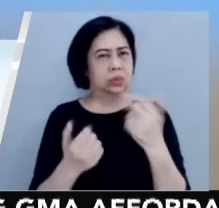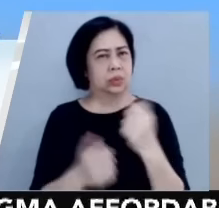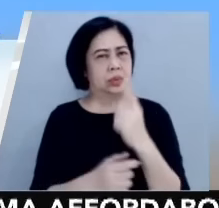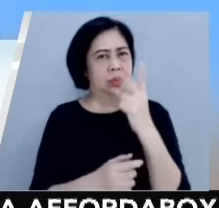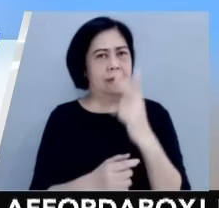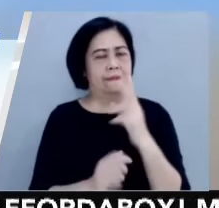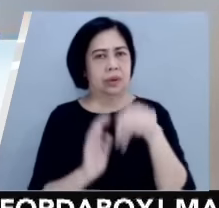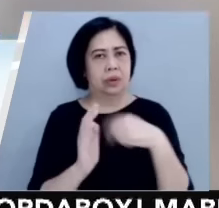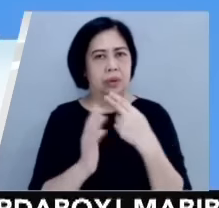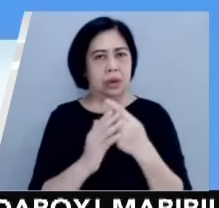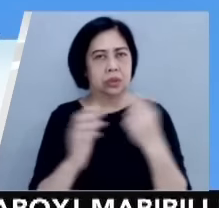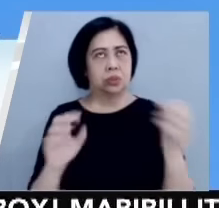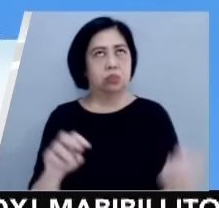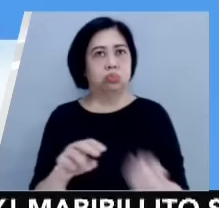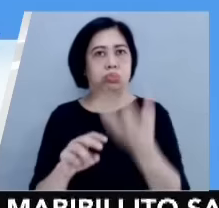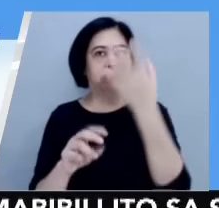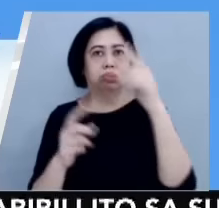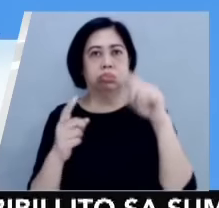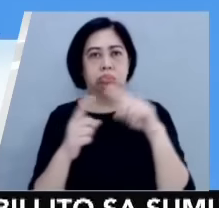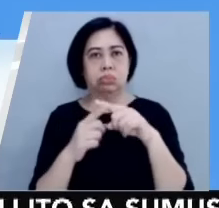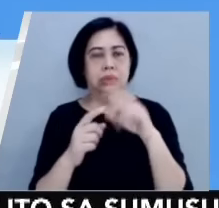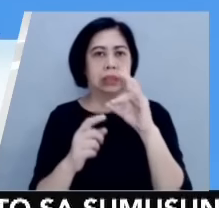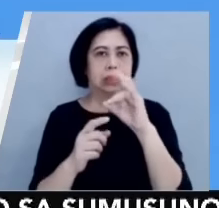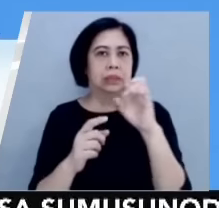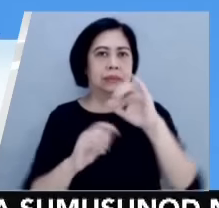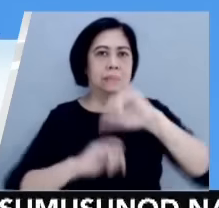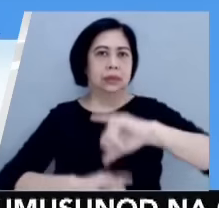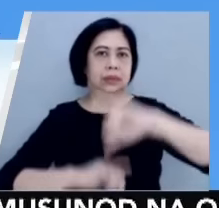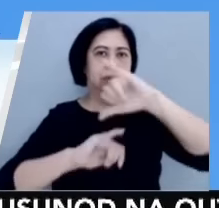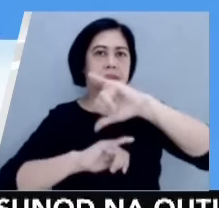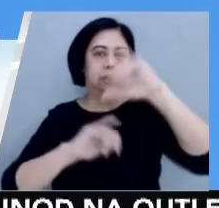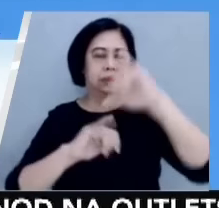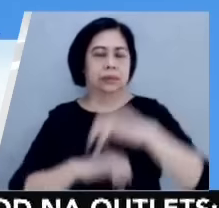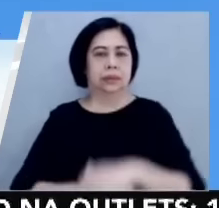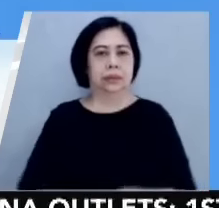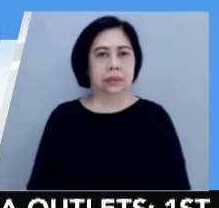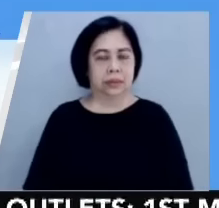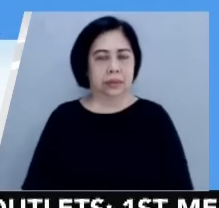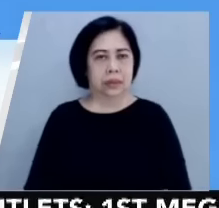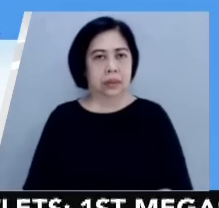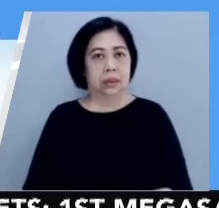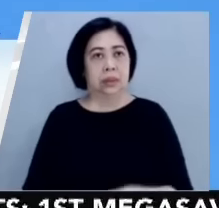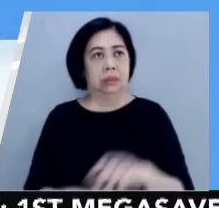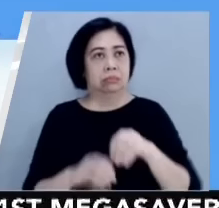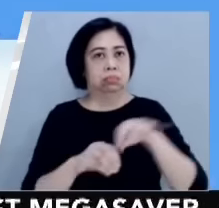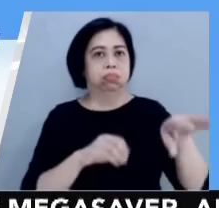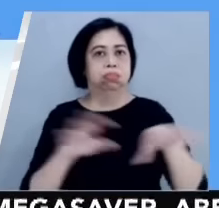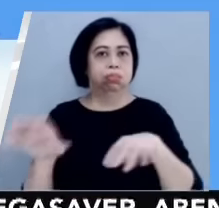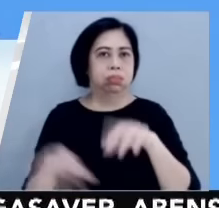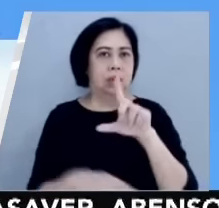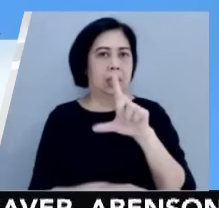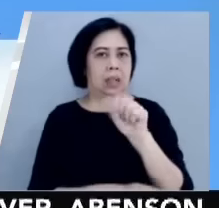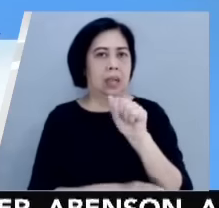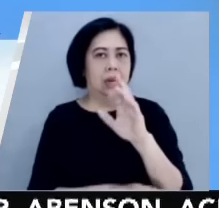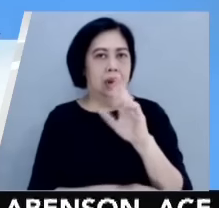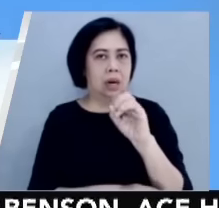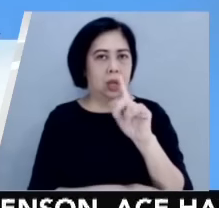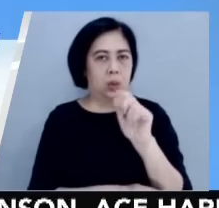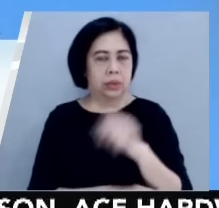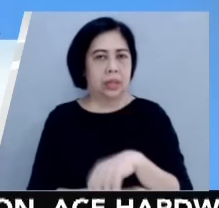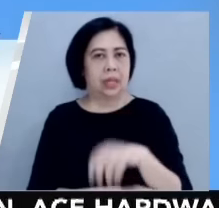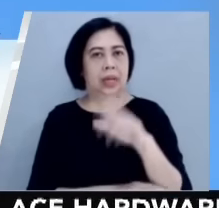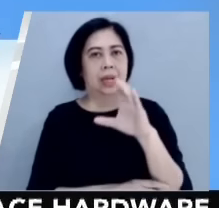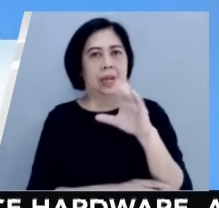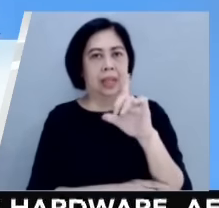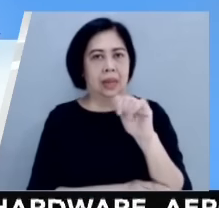ang pagbuga nito ng hanggang 700 metro ang taas. Umabot ang abo sa ilang bahagi ng La Carlota City at La Castellana sa Negros